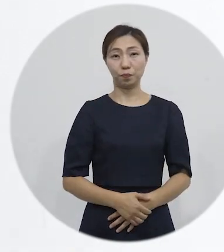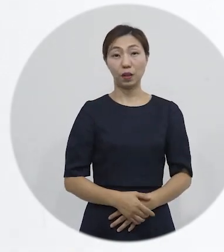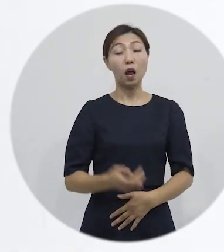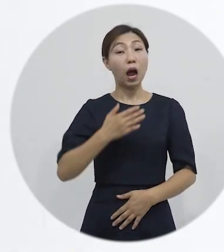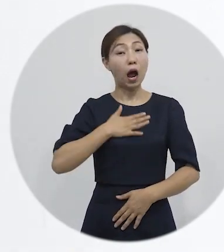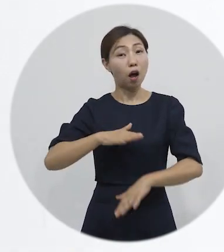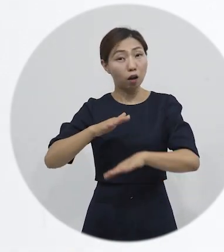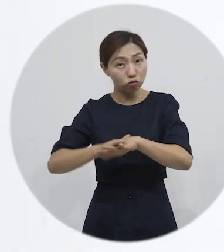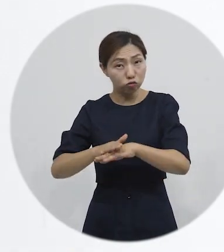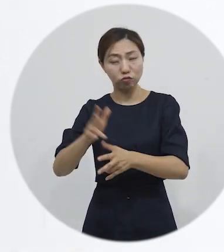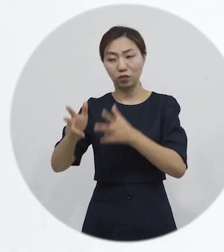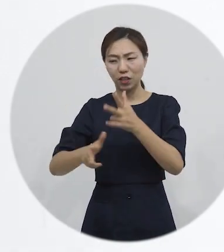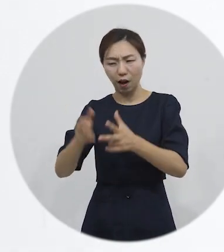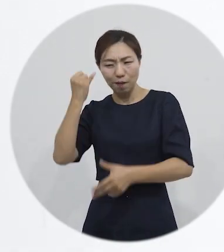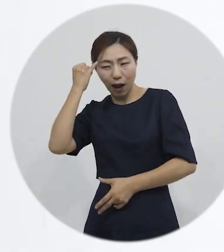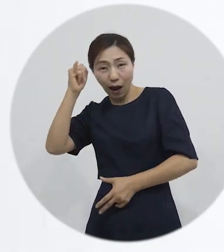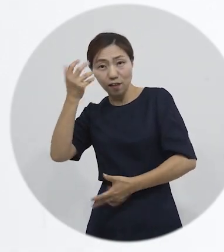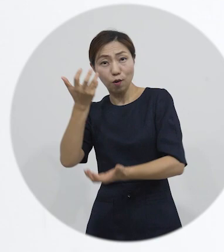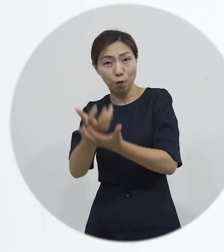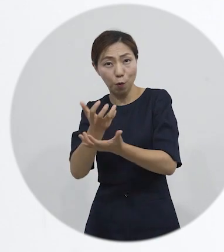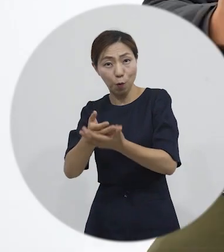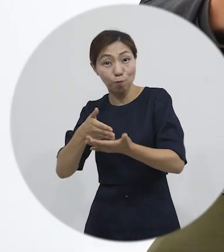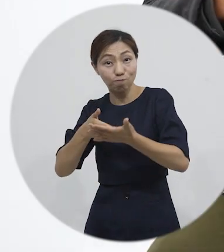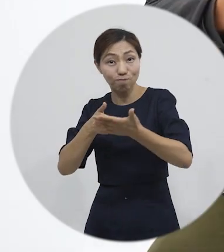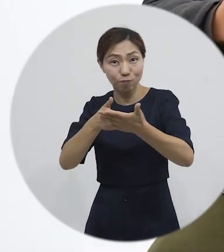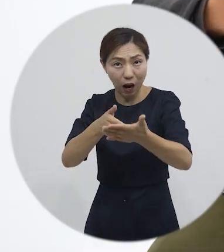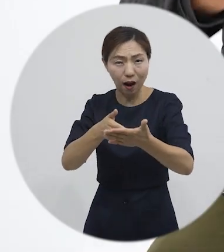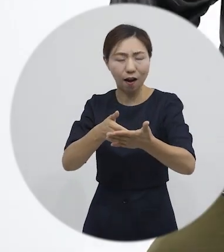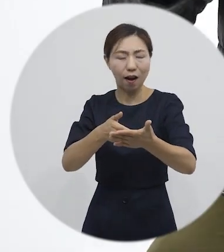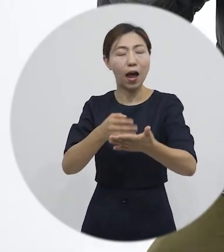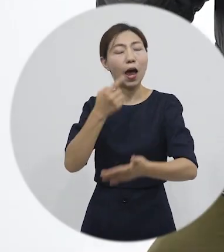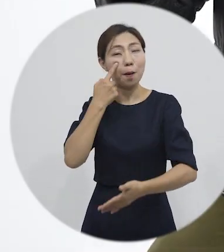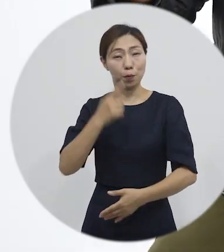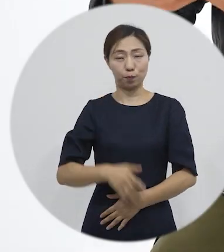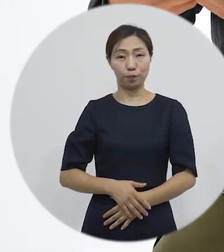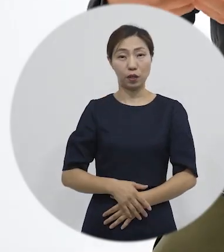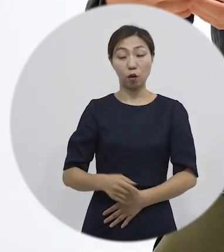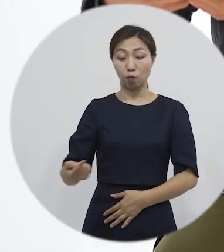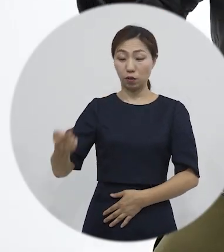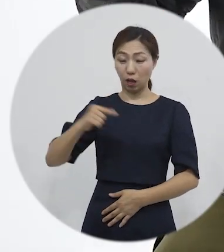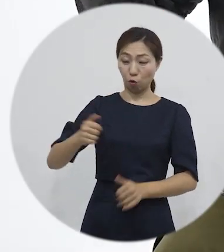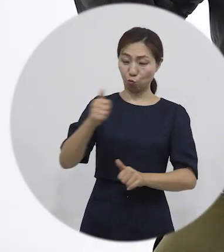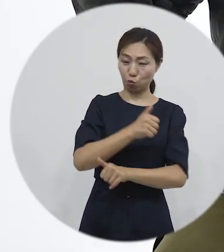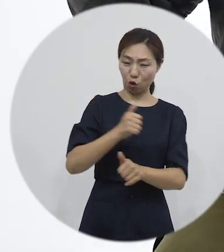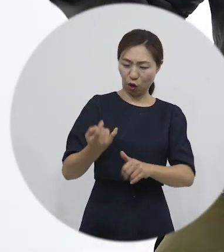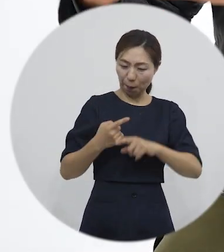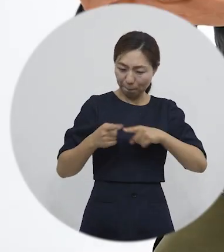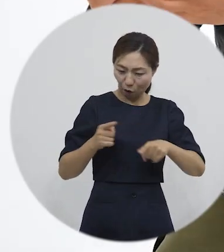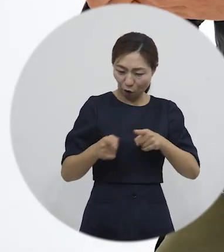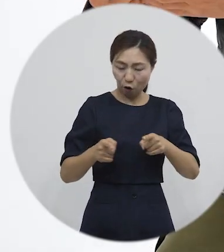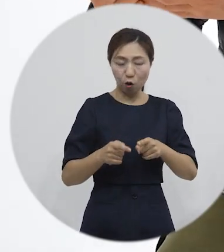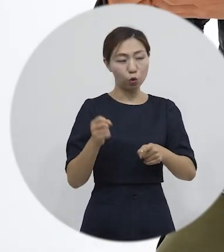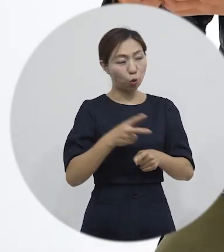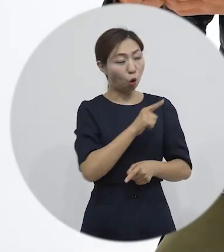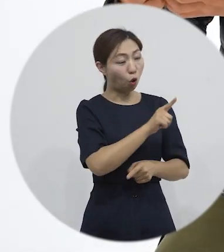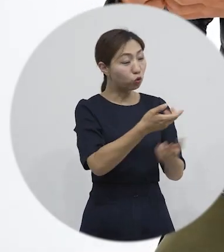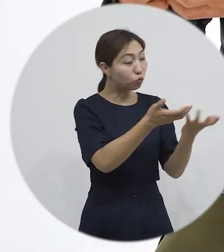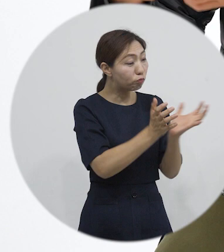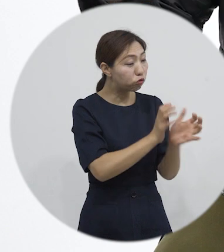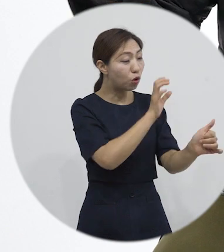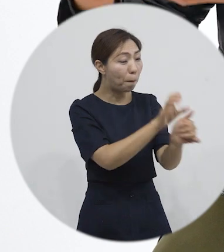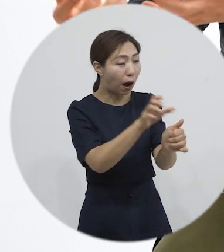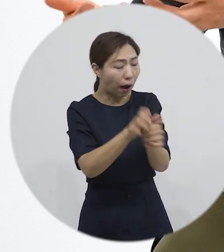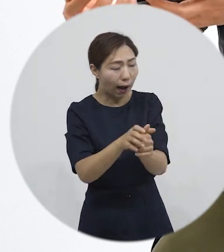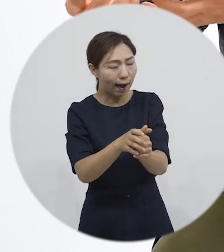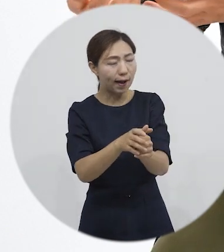그걸 염두에 두시면 내가 사업을 제안하고 그것이 이후에 심의 과정이나 혹은 부서 적격 검토를 할 때 좀